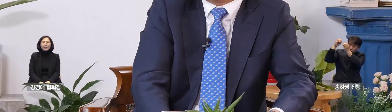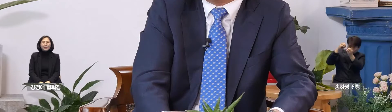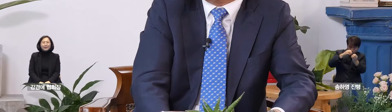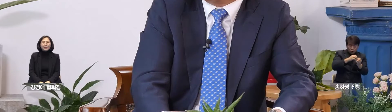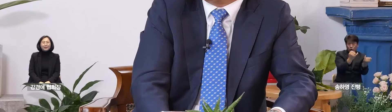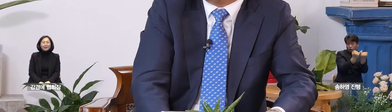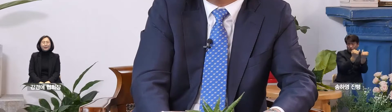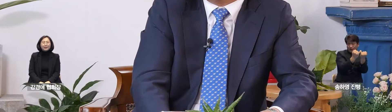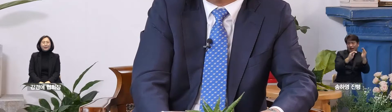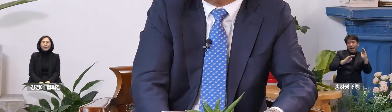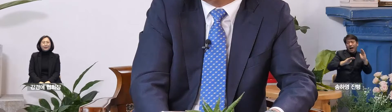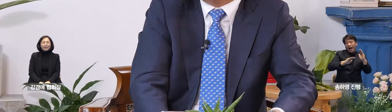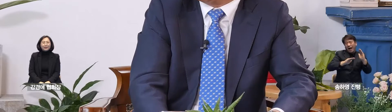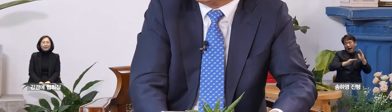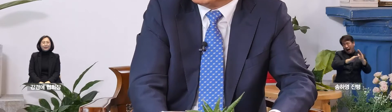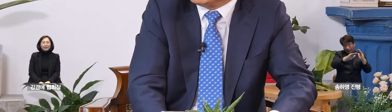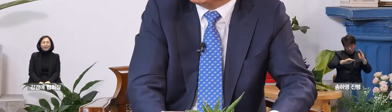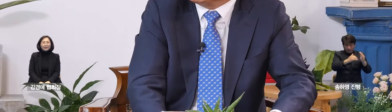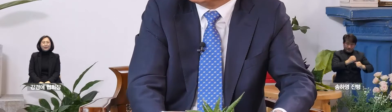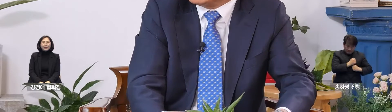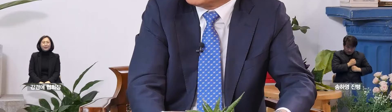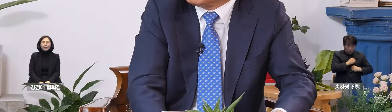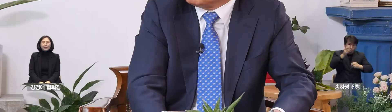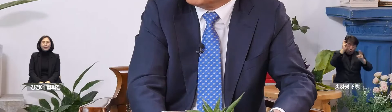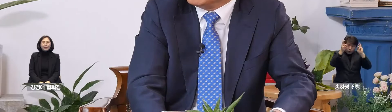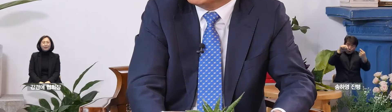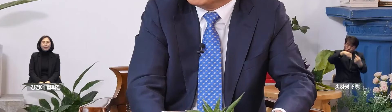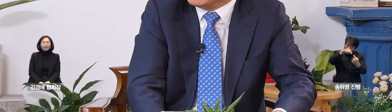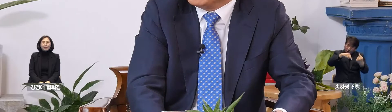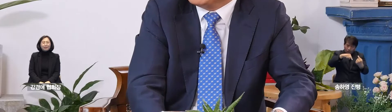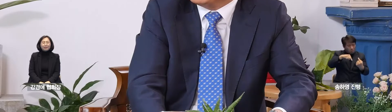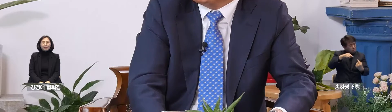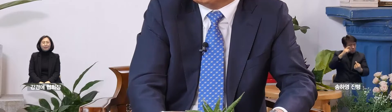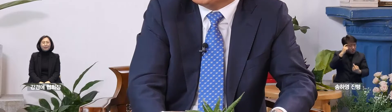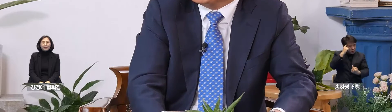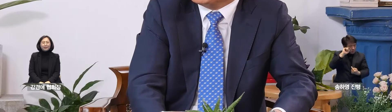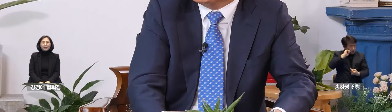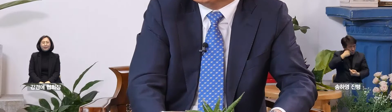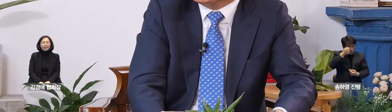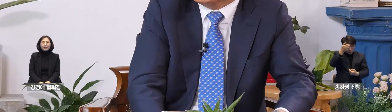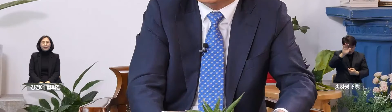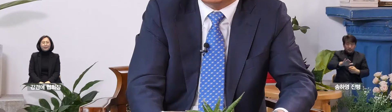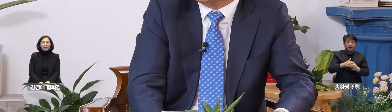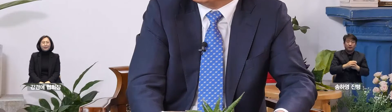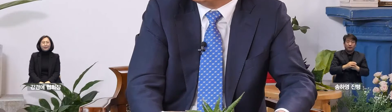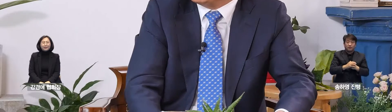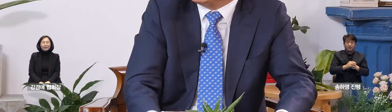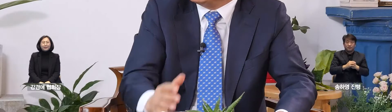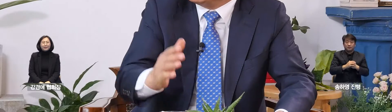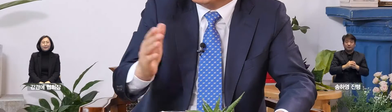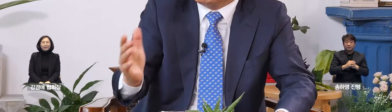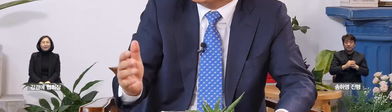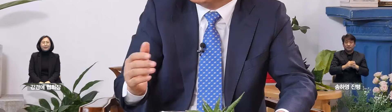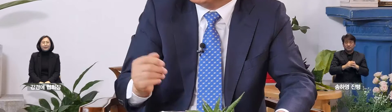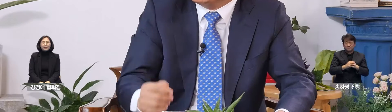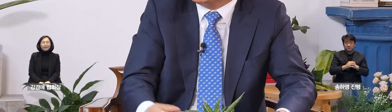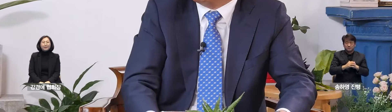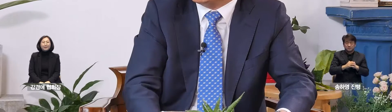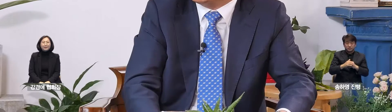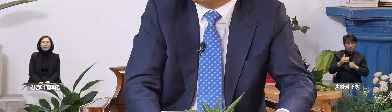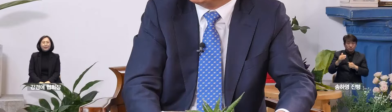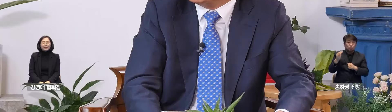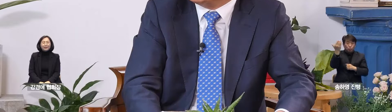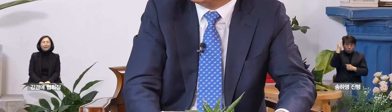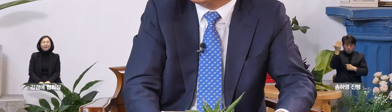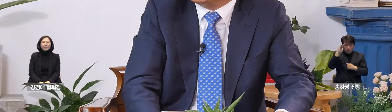가정을 지켜야지 무슨 기업을 한다 이런 거 생각도 못했는데 물론 그것은 이제 근대 사회에 지나면서